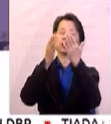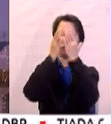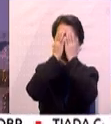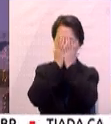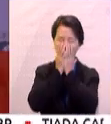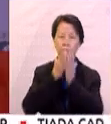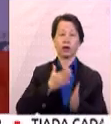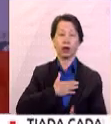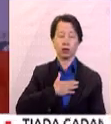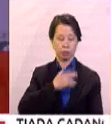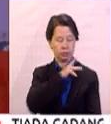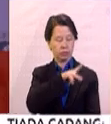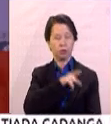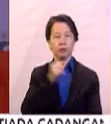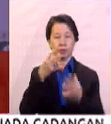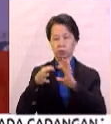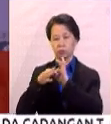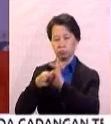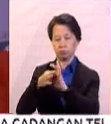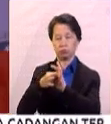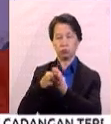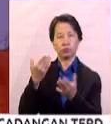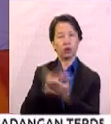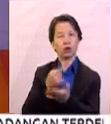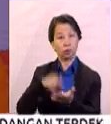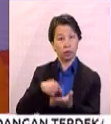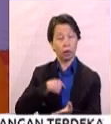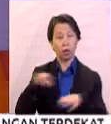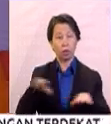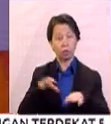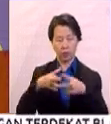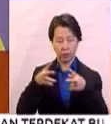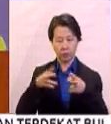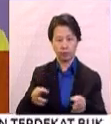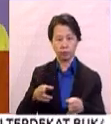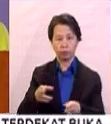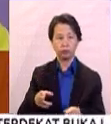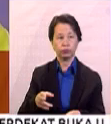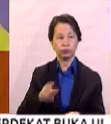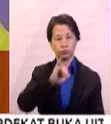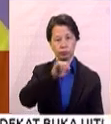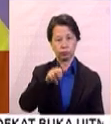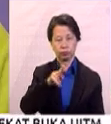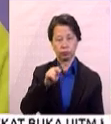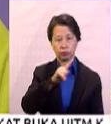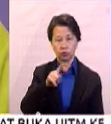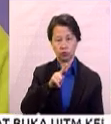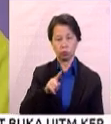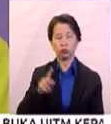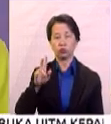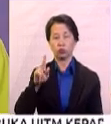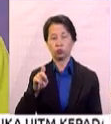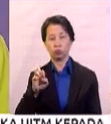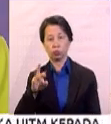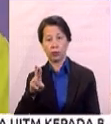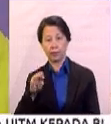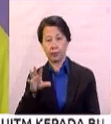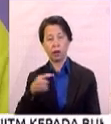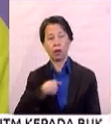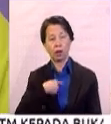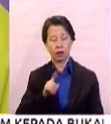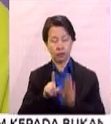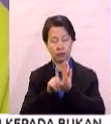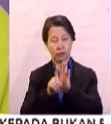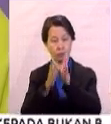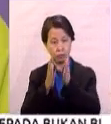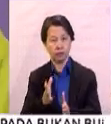peribadi memang dapat banyak kerjasama. Baru ni pun saya buat pelancaran Jus Kurma. Saya sendiri sebagai ikon dan juga kerjasama